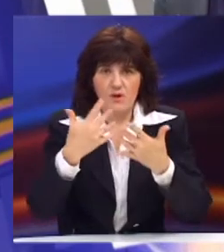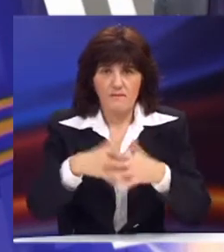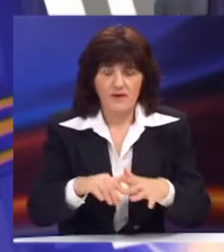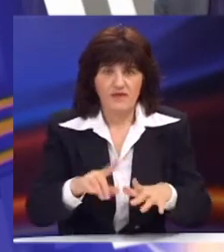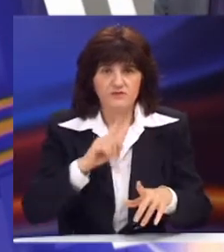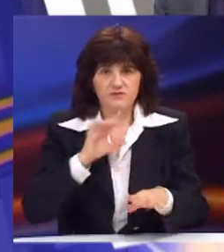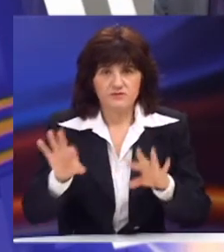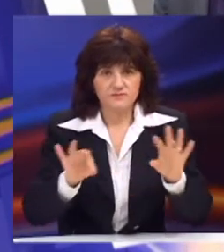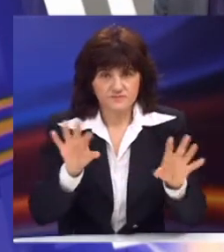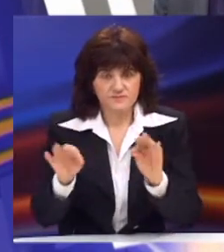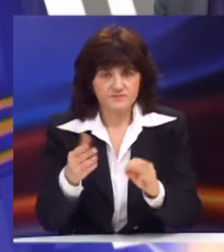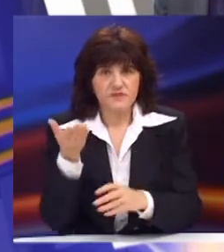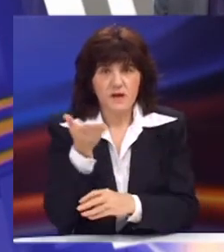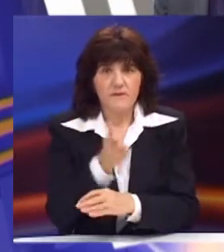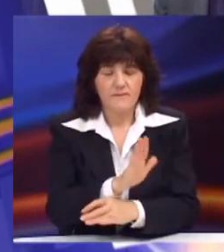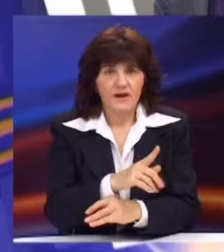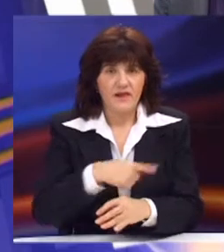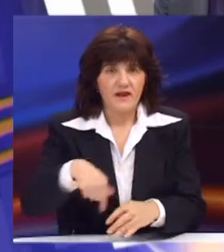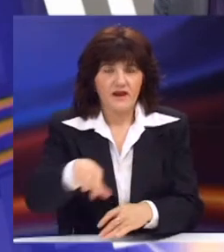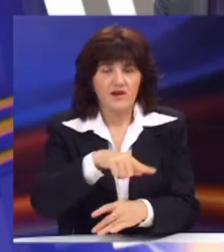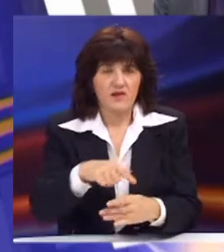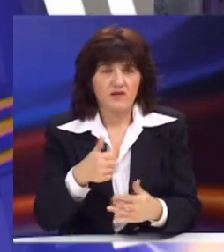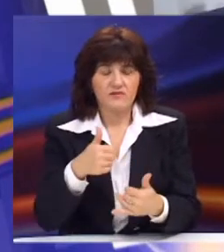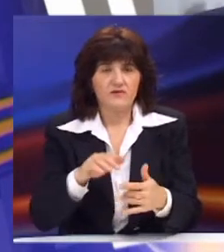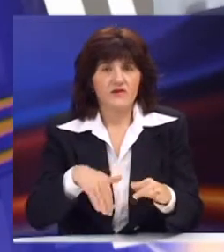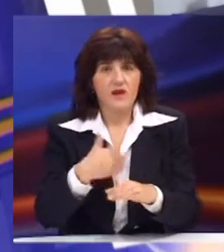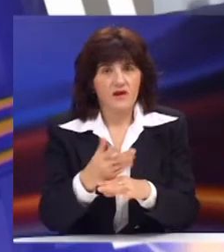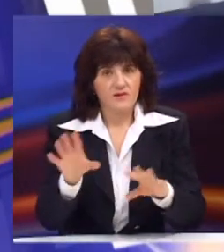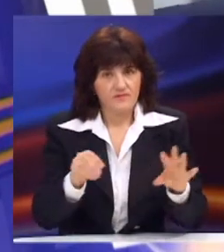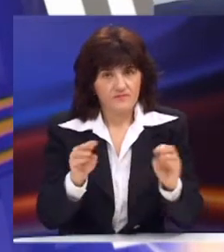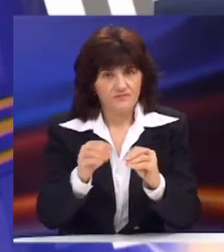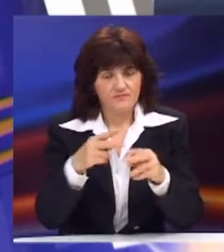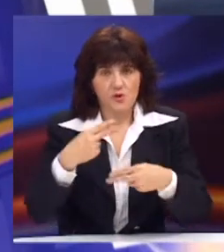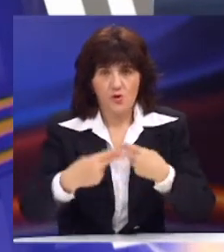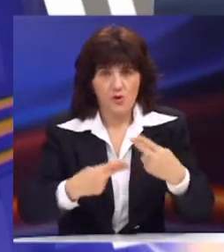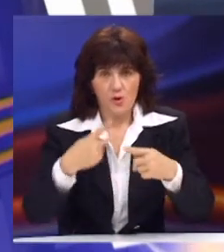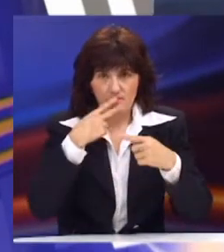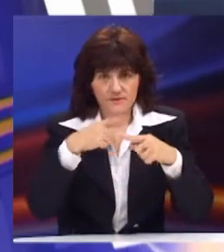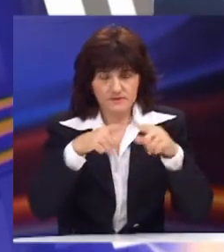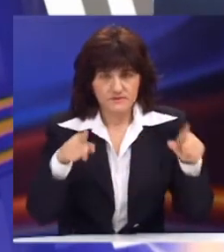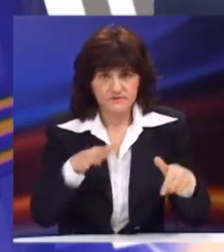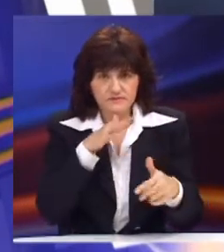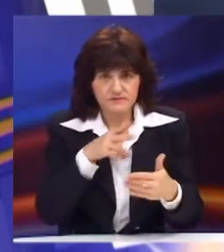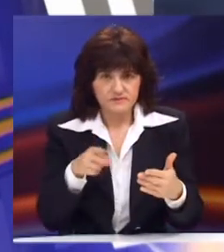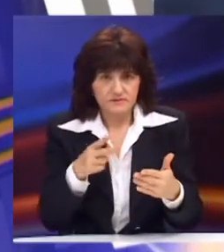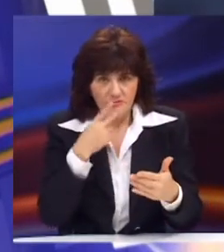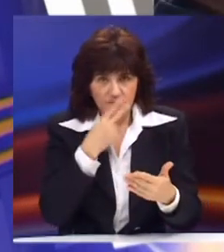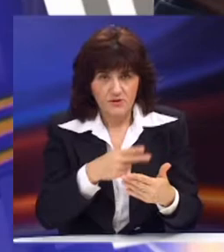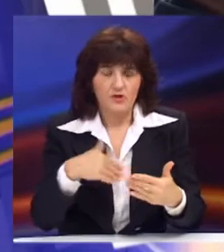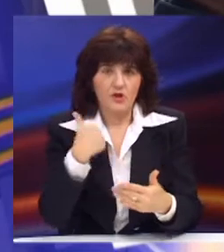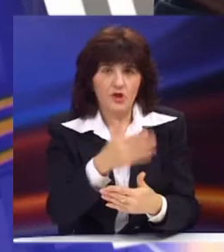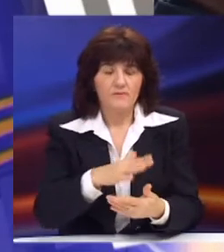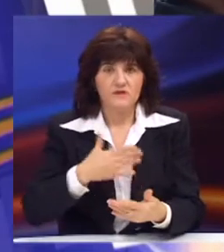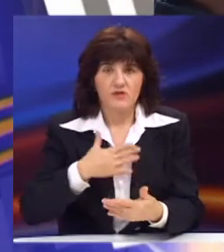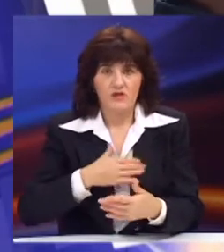preduzeća i preduzetnike. Predlaganje za nagrađene vrše sami privrednici, a nakon prikupljenih predloga Komisija za nagrade i priznanja utvrđuje